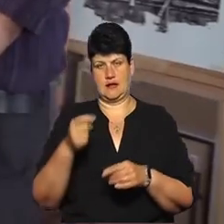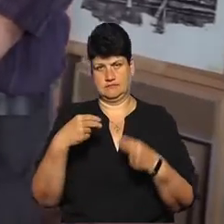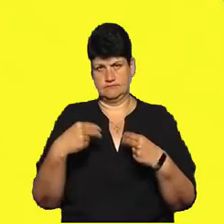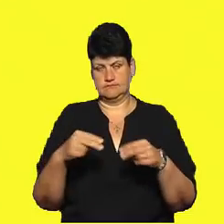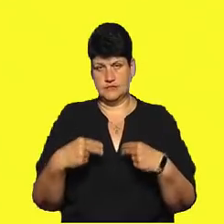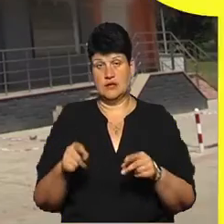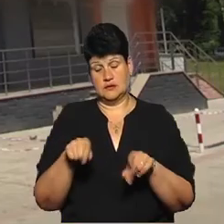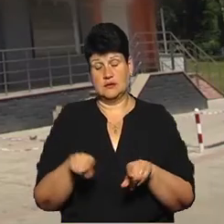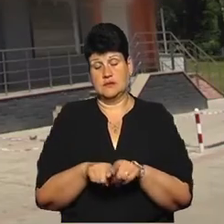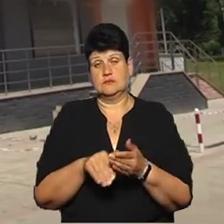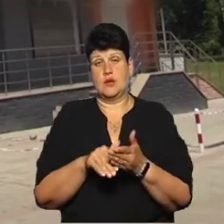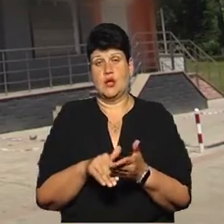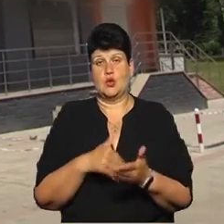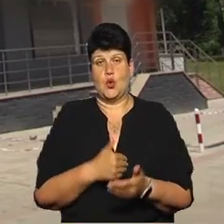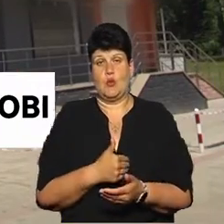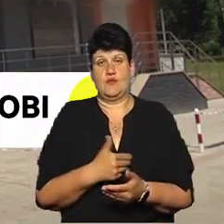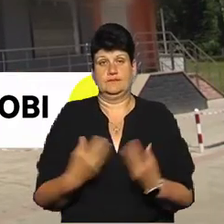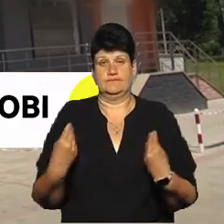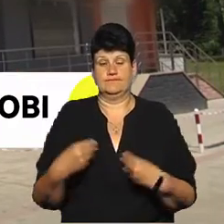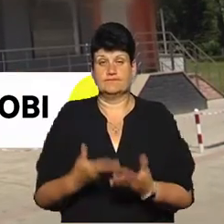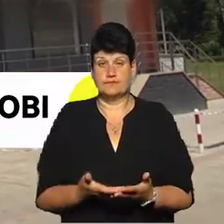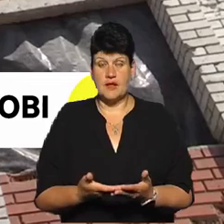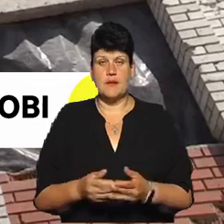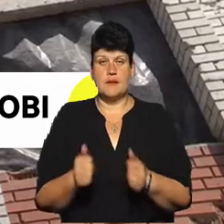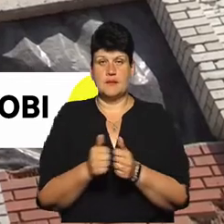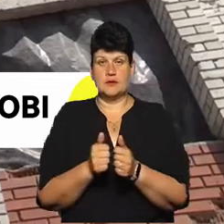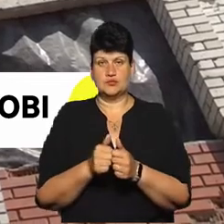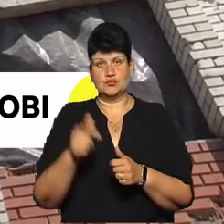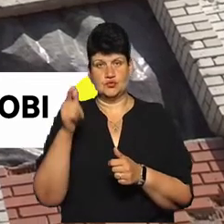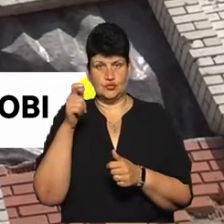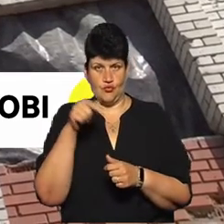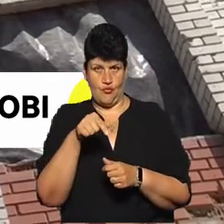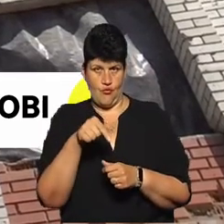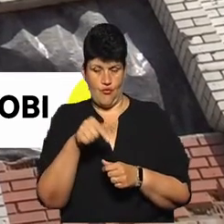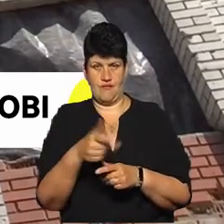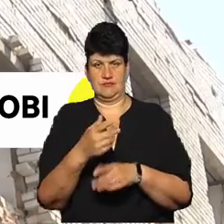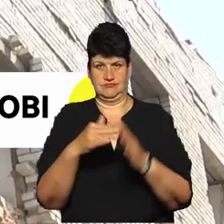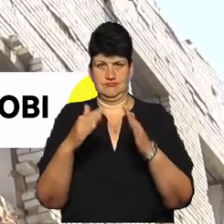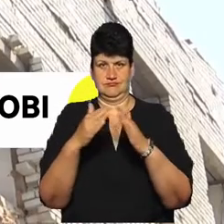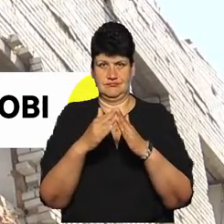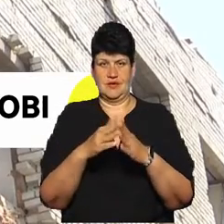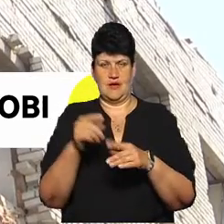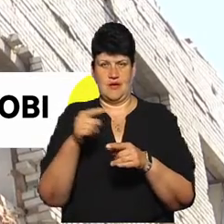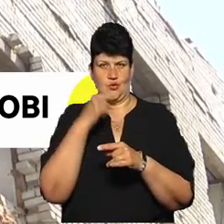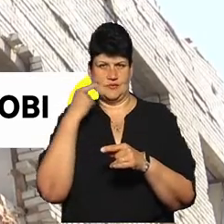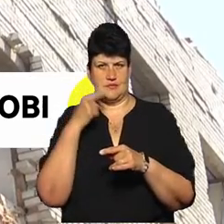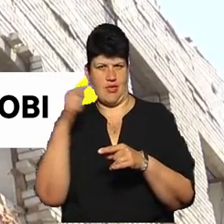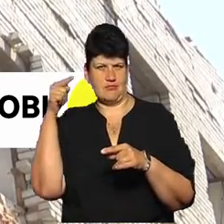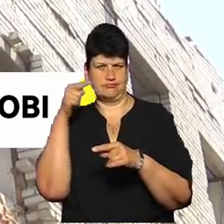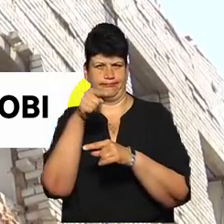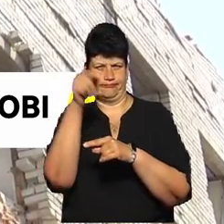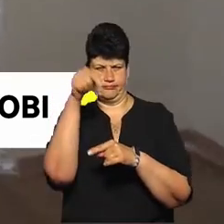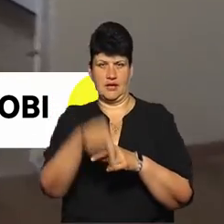добровольців. Це будинок у Чорткові, поблизу якого майже місяць тому влучила російська ракета. Саме його найбільше пошкодило